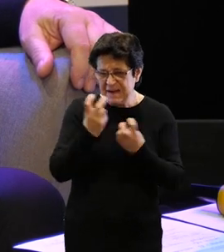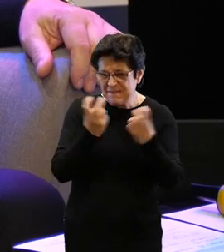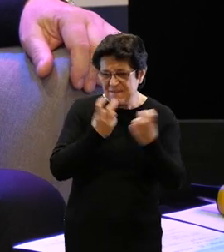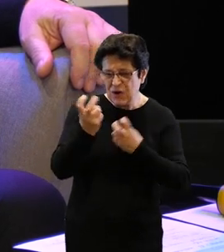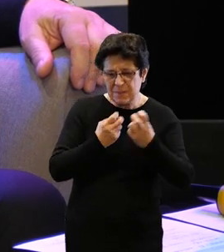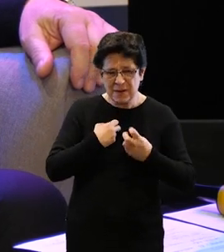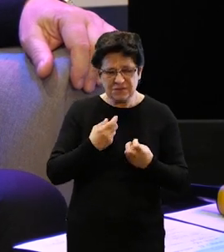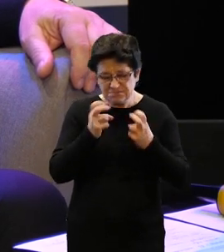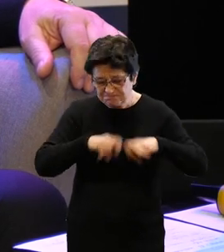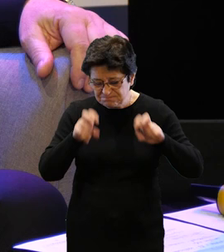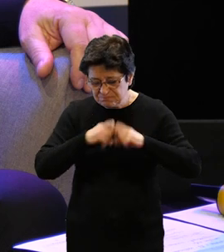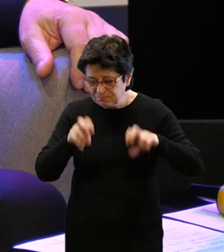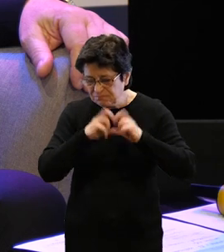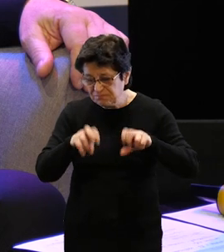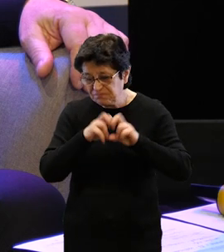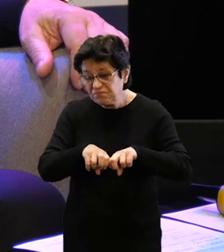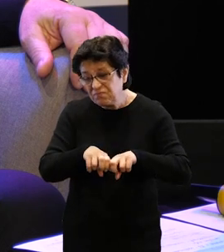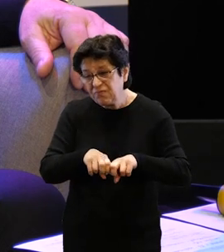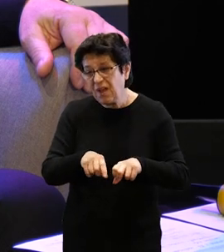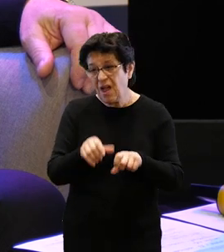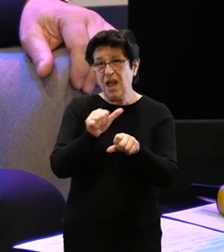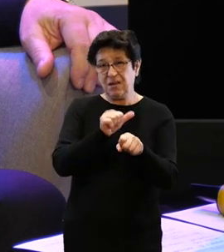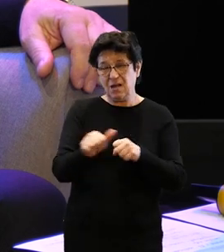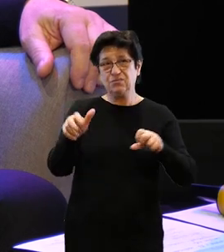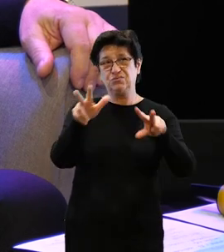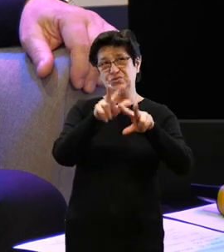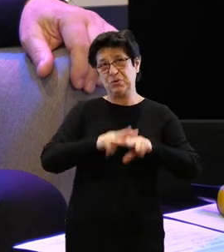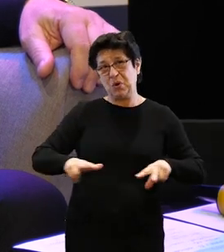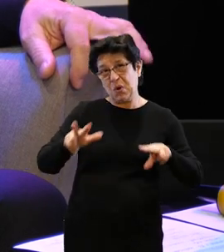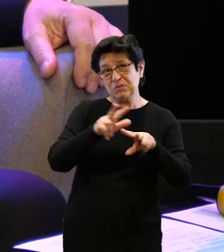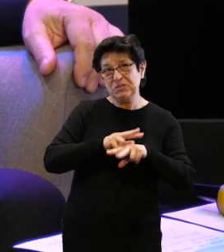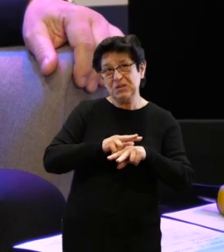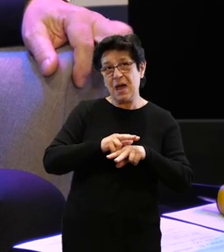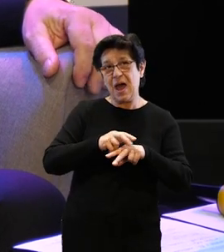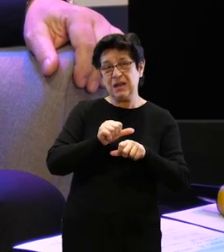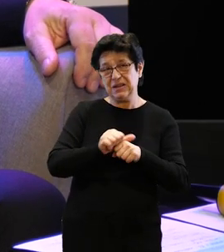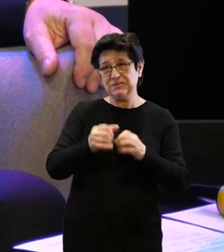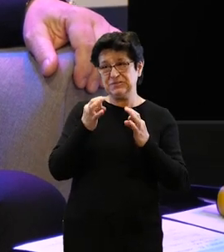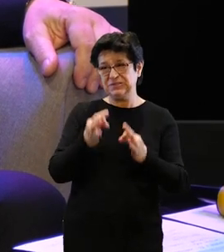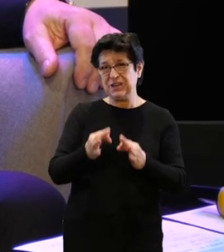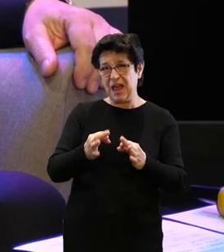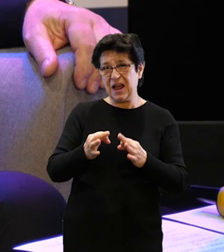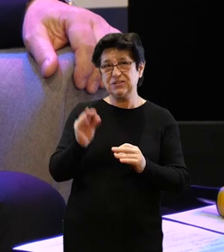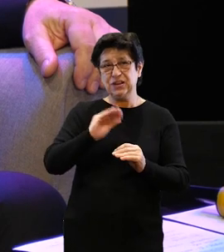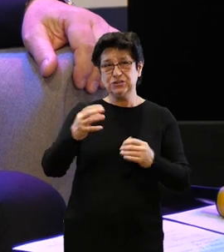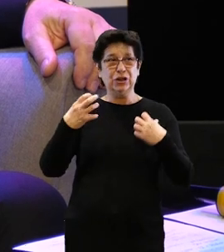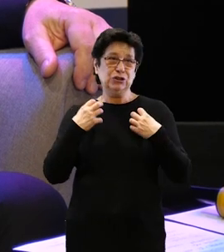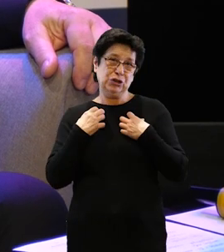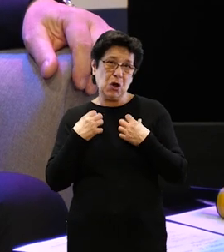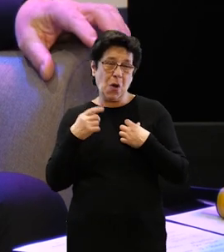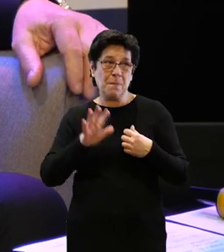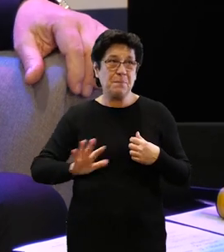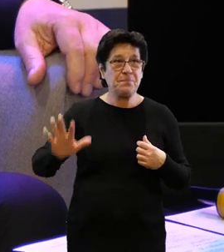troszeczkę jest ale nie wiem czy oni mają cokolwiek wspólnego z tym panem Janem jutki który na ulicy Wolności Czyli też